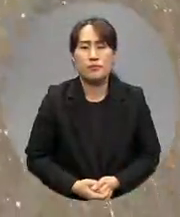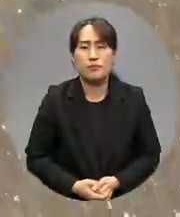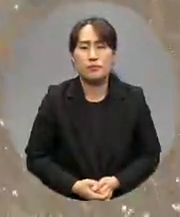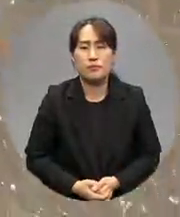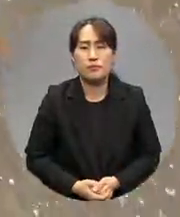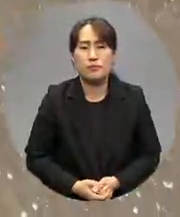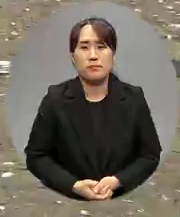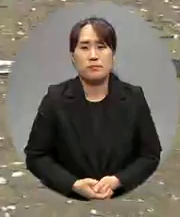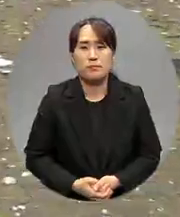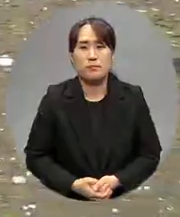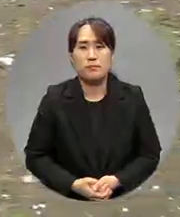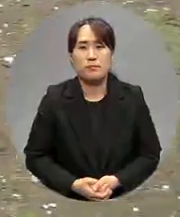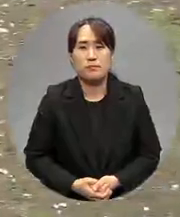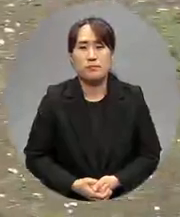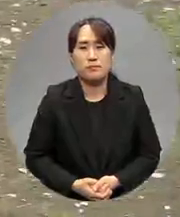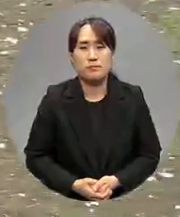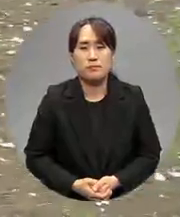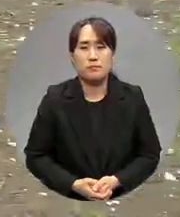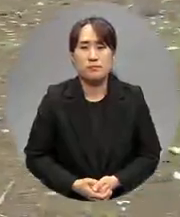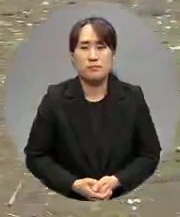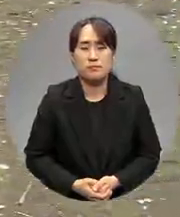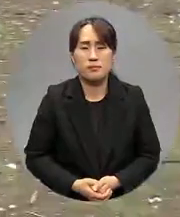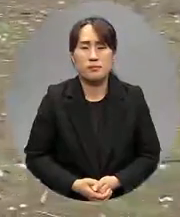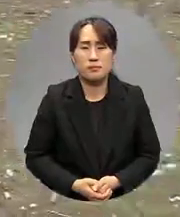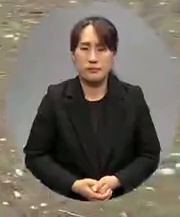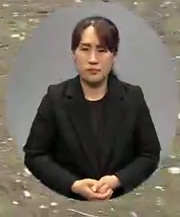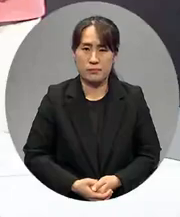MBC 뉴스 신병관입니다.